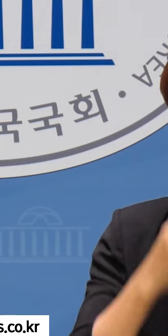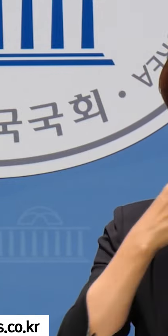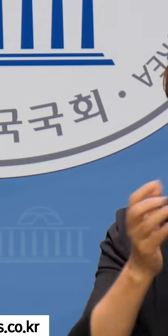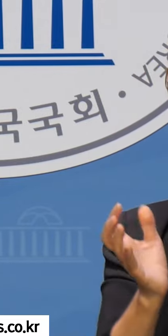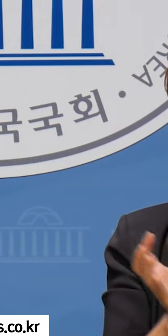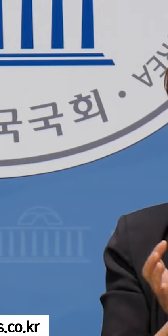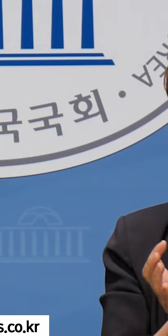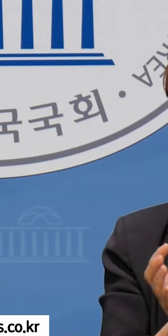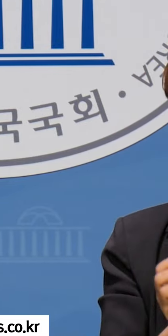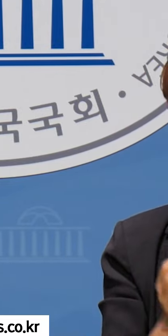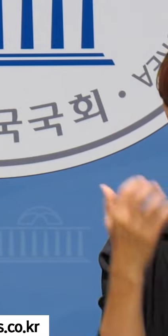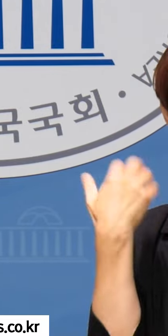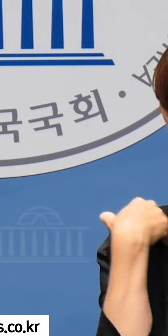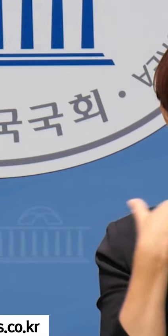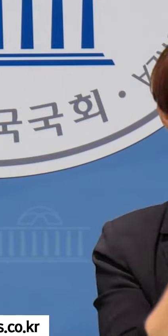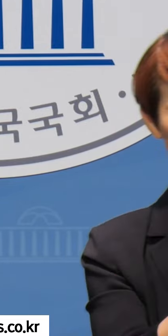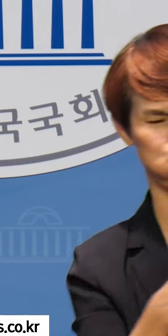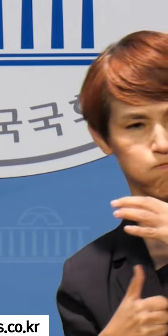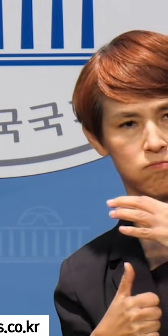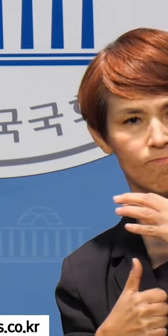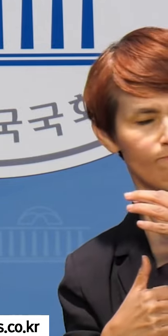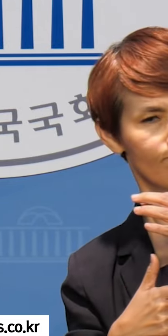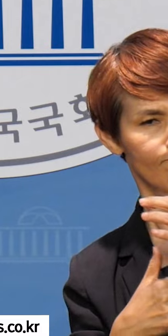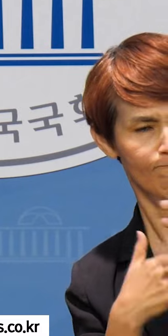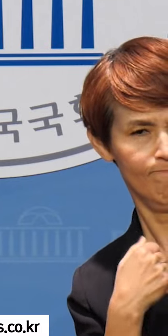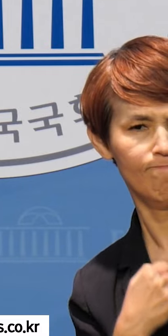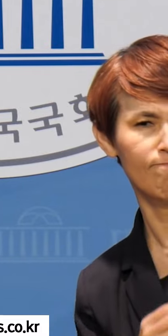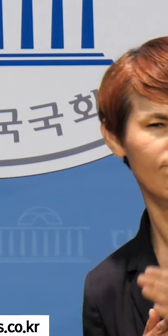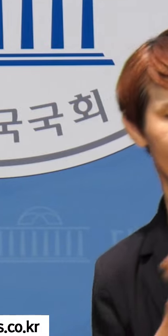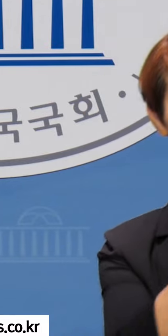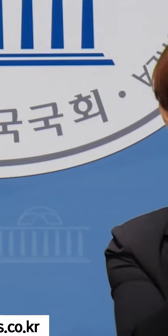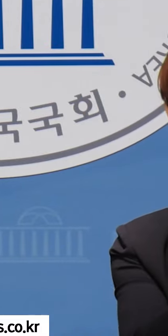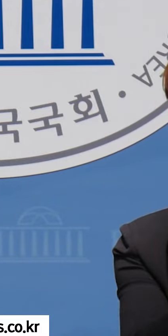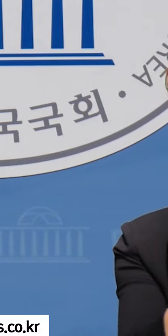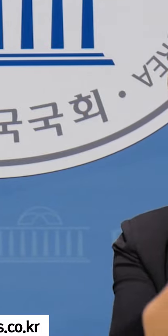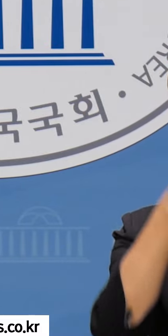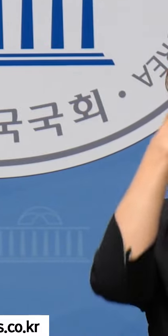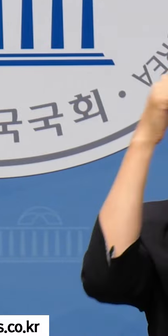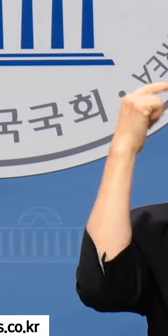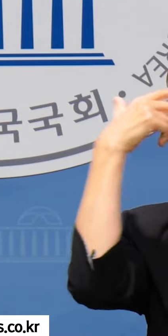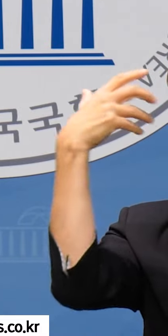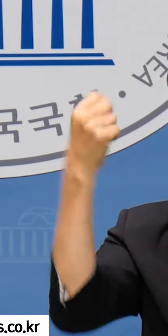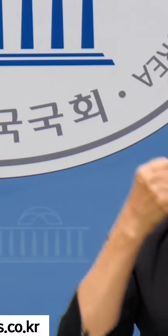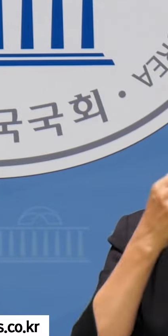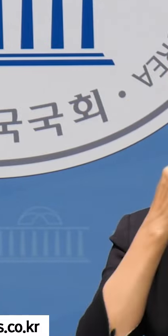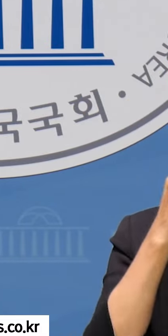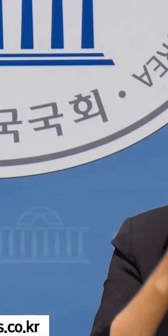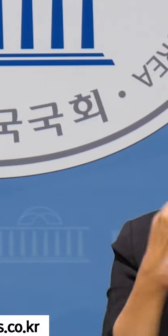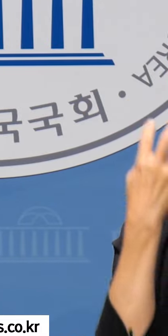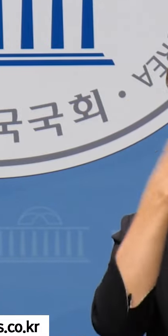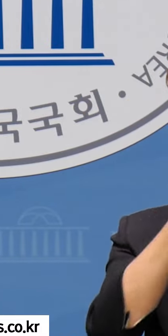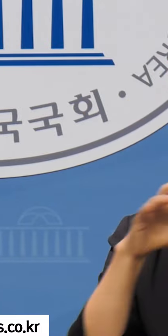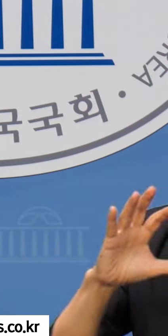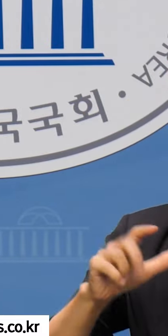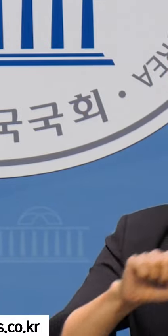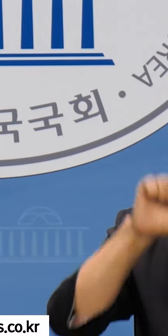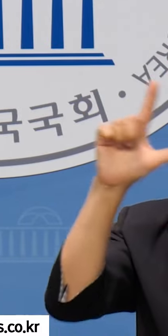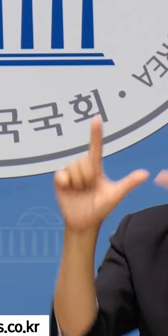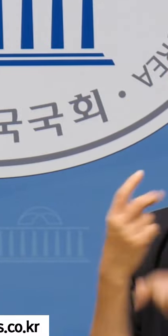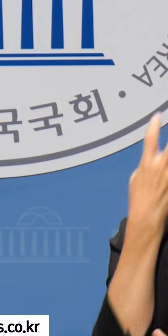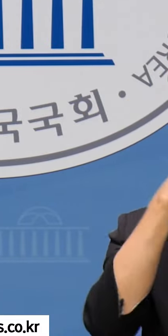더불어민주당은 정권의 탄압에 굴하지 않고 노무현 정신으로 민주주의를 지키고 국민의 삶을